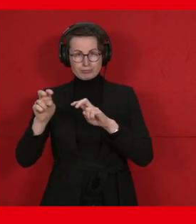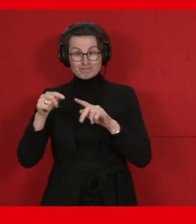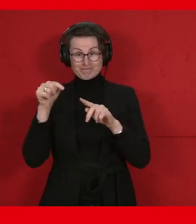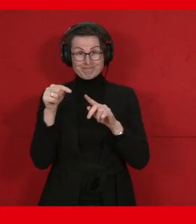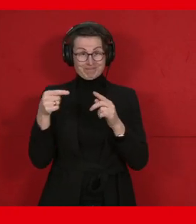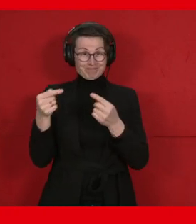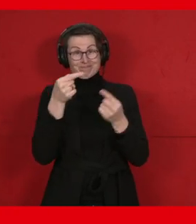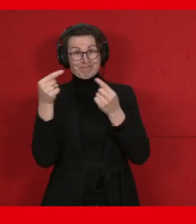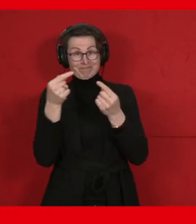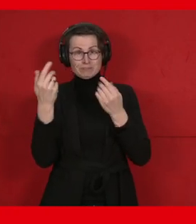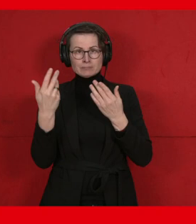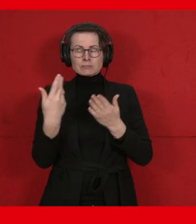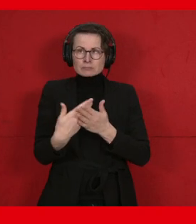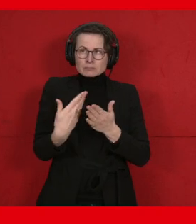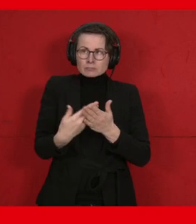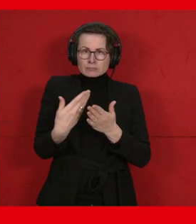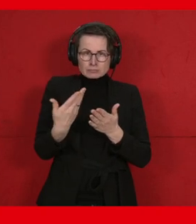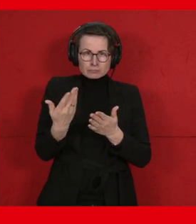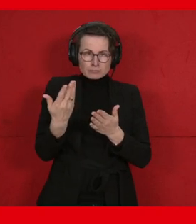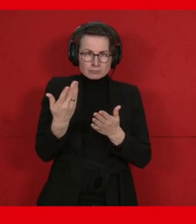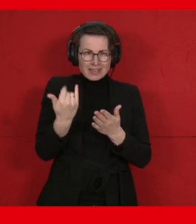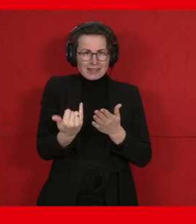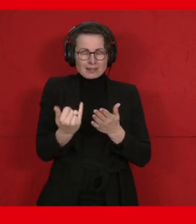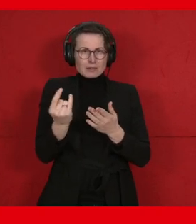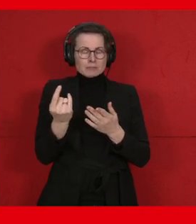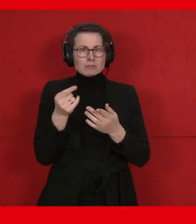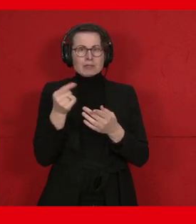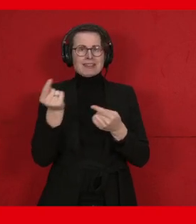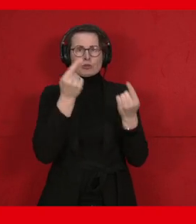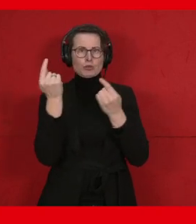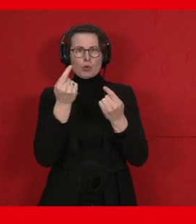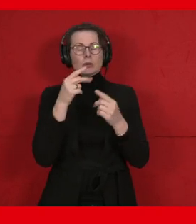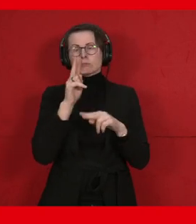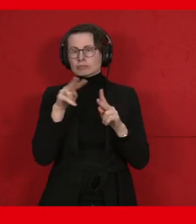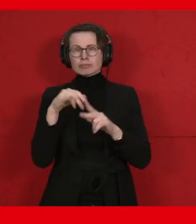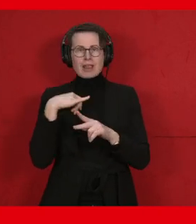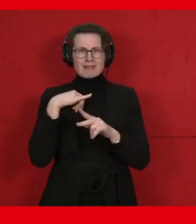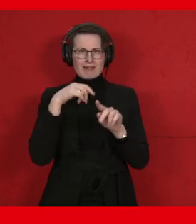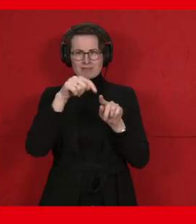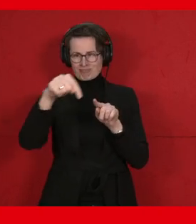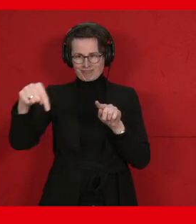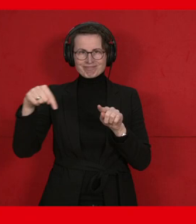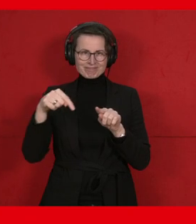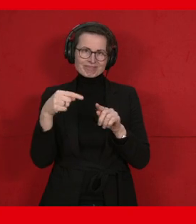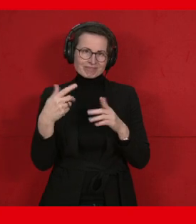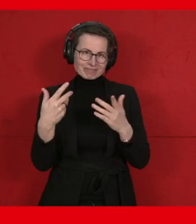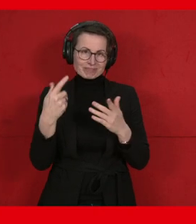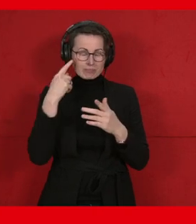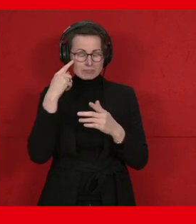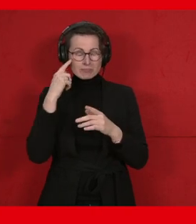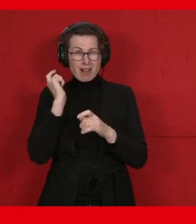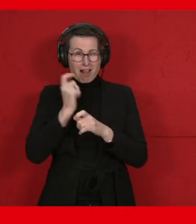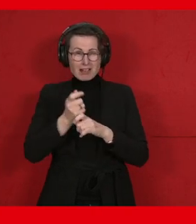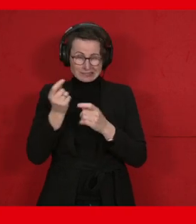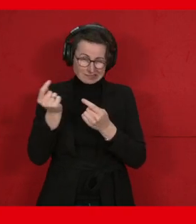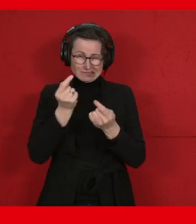und was dort stattfindet, ist genau das, was wir natürlich jetzt diskutieren. Es gibt da unterschiedliche Interessen. Und wo wir jetzt hart dran arbeiten,